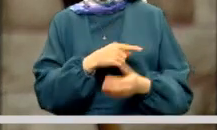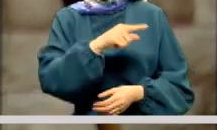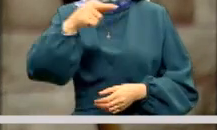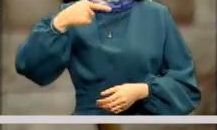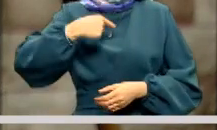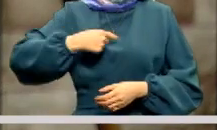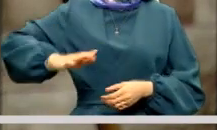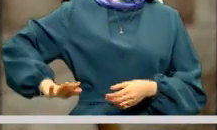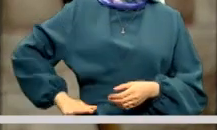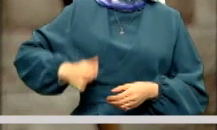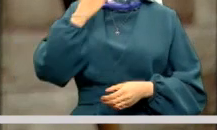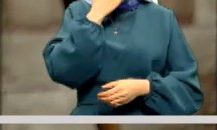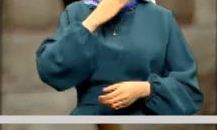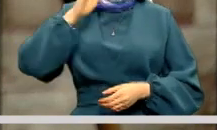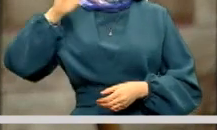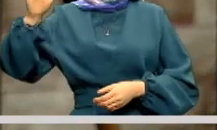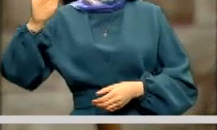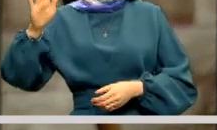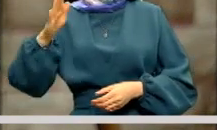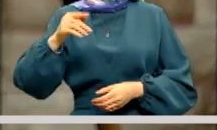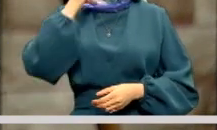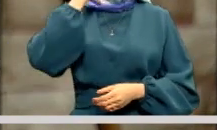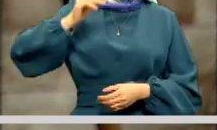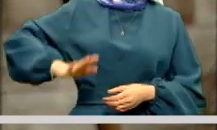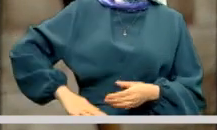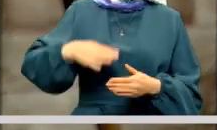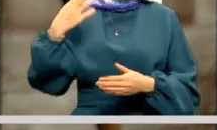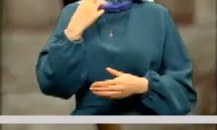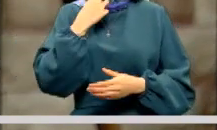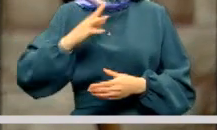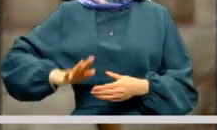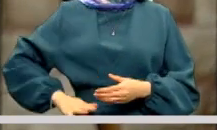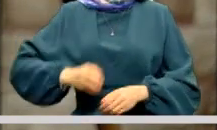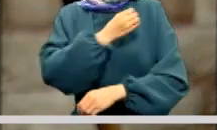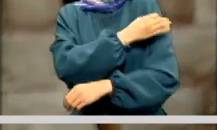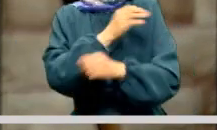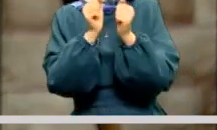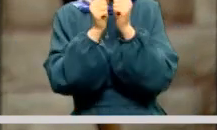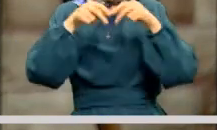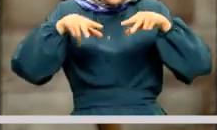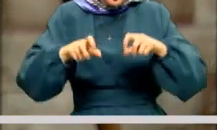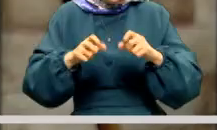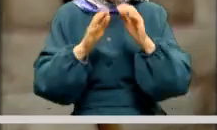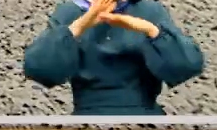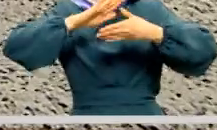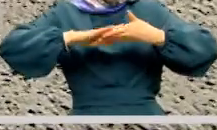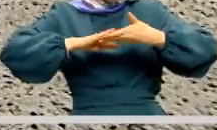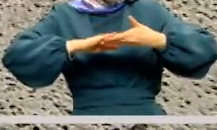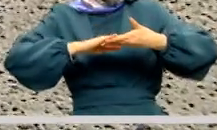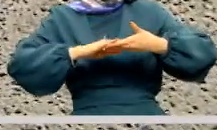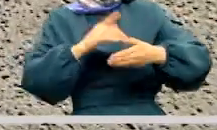çocuğumuz okula giderken oğlum veya kızım sınıfında beraber oturduğun arkadaşının kalemini izinsiz alma